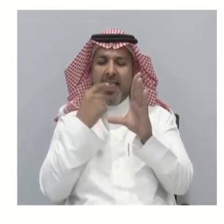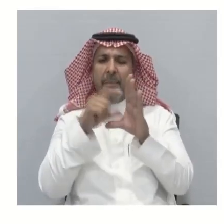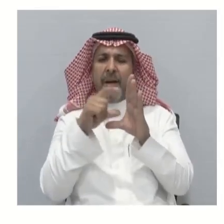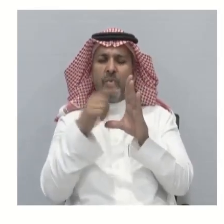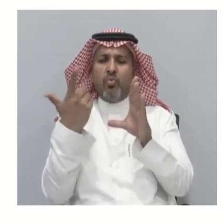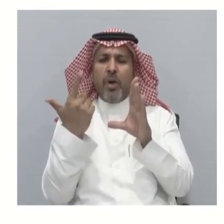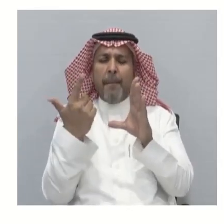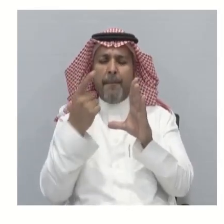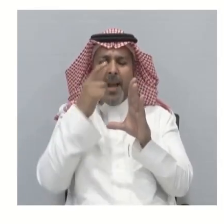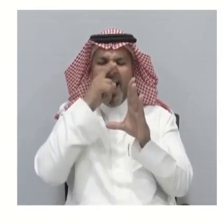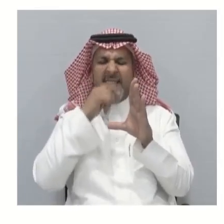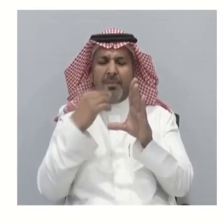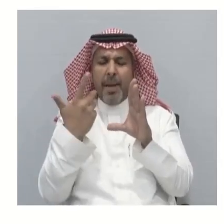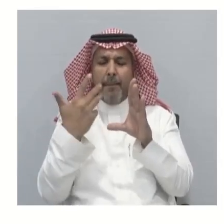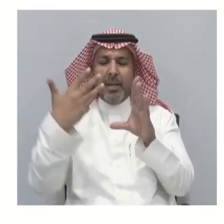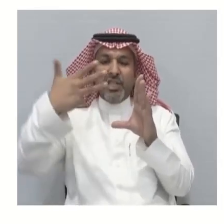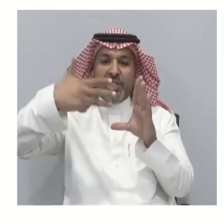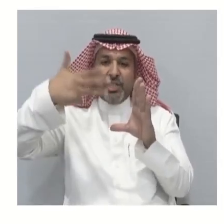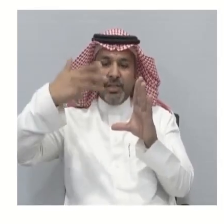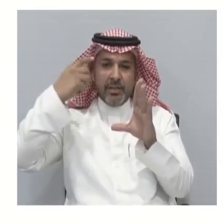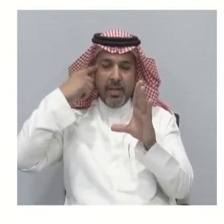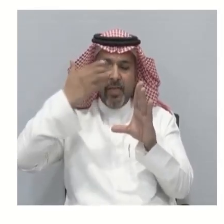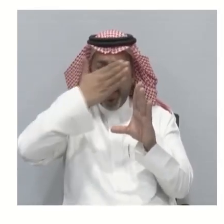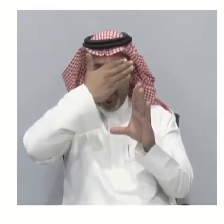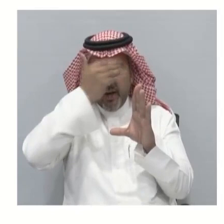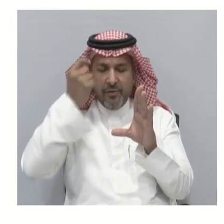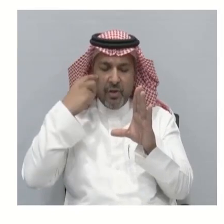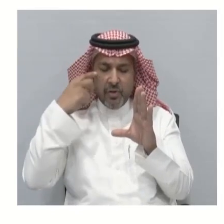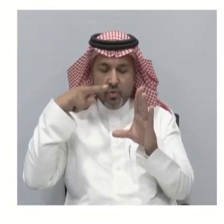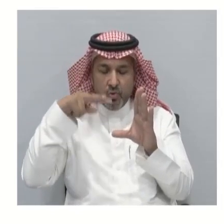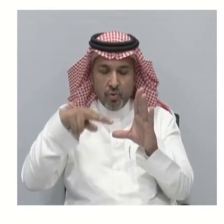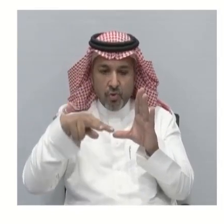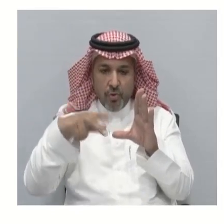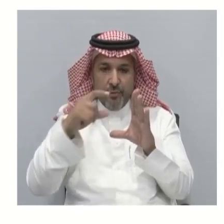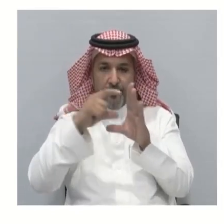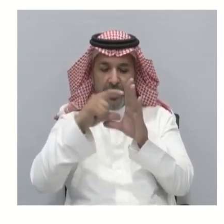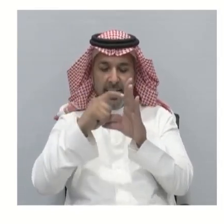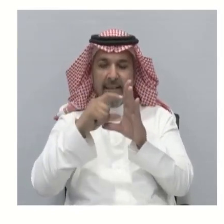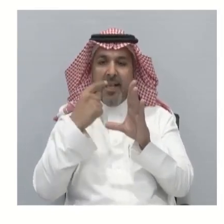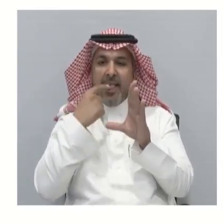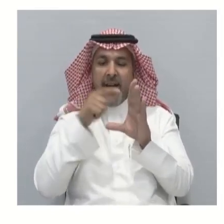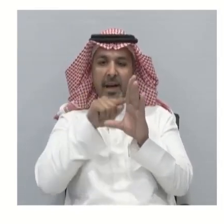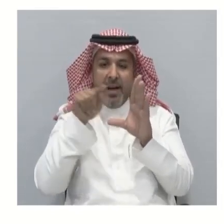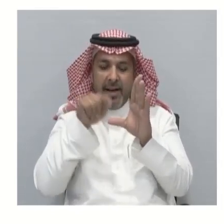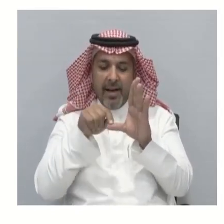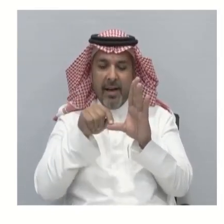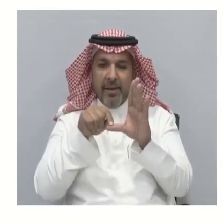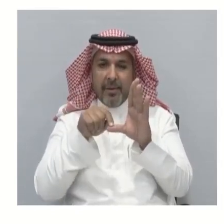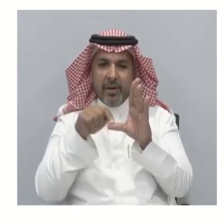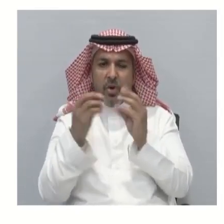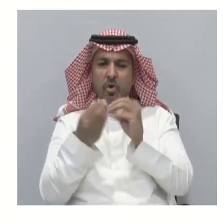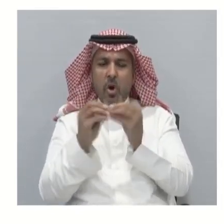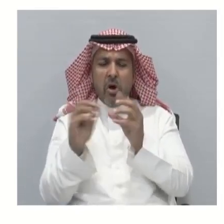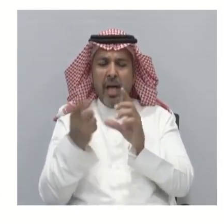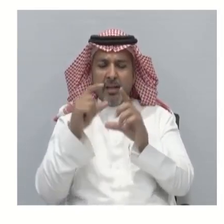مجموعها 180 فبالتالي بما ان الزاويه هنا 90 درجه وهنا الزاويه 51 بامكاني اني اجيب الزاويه